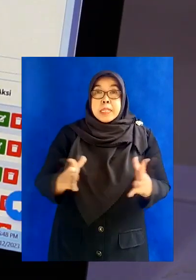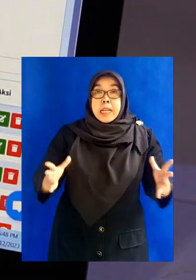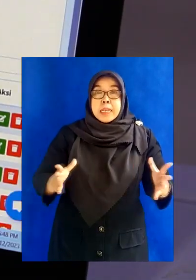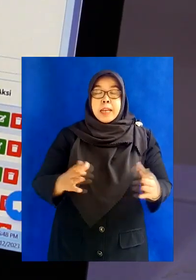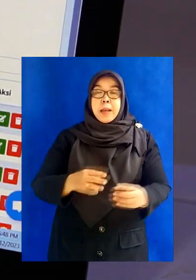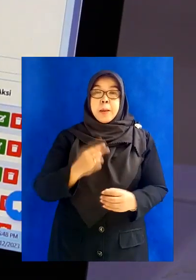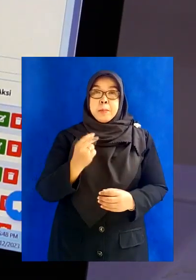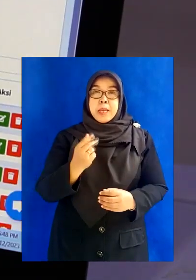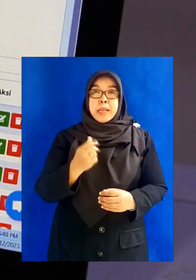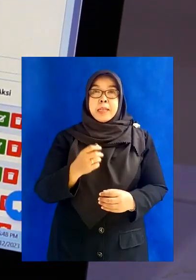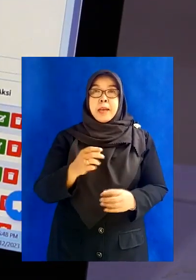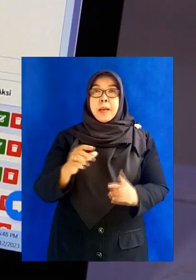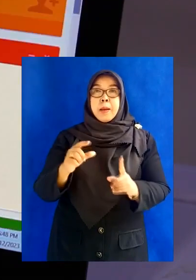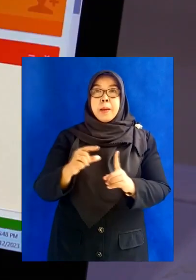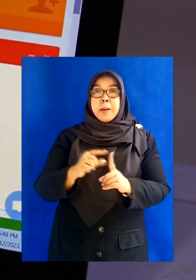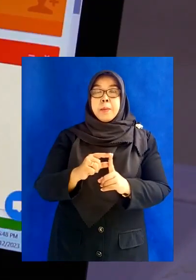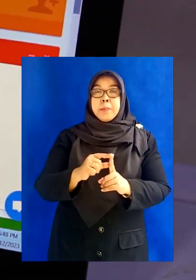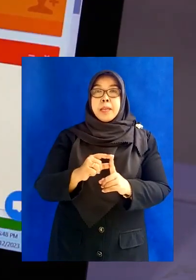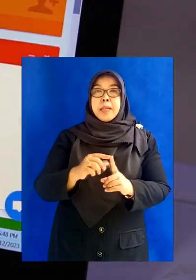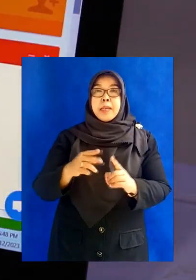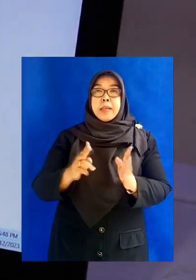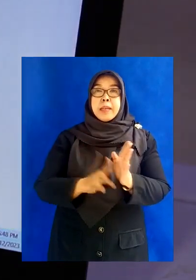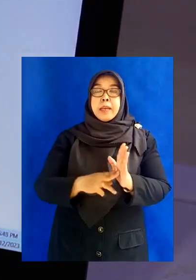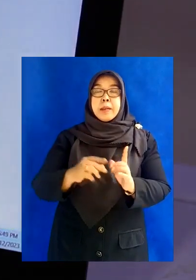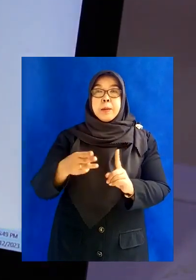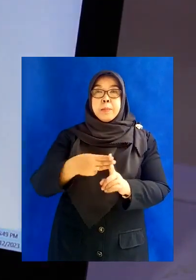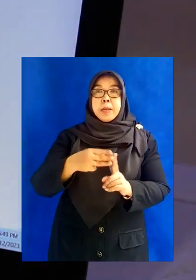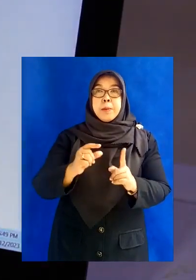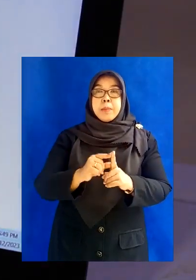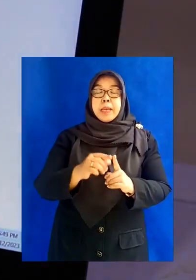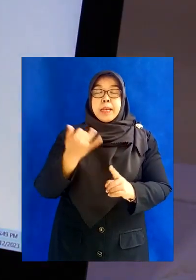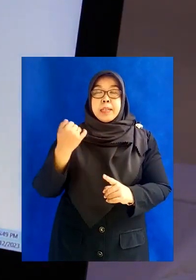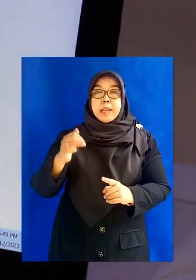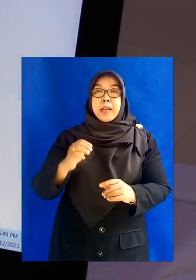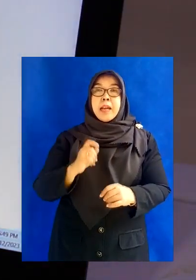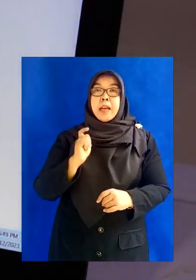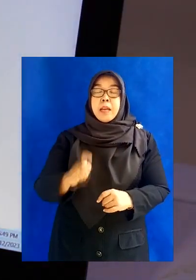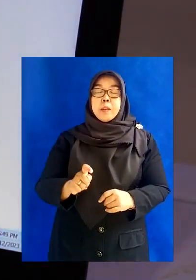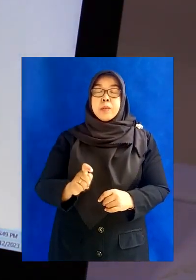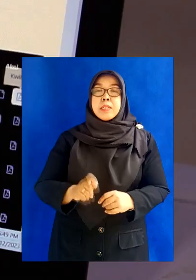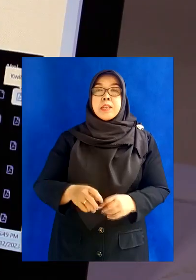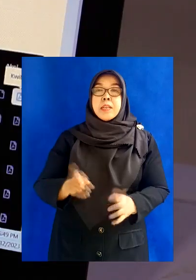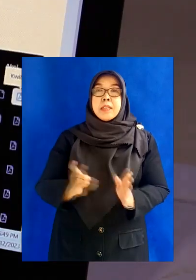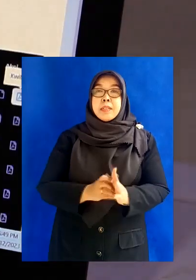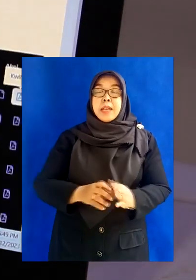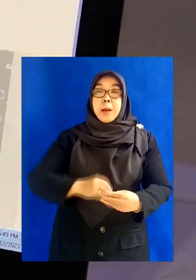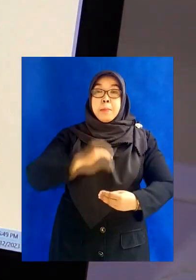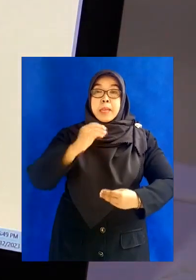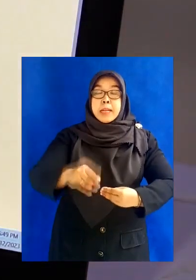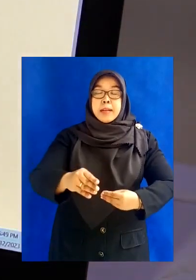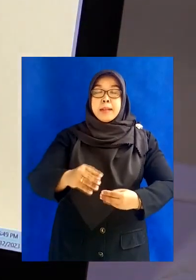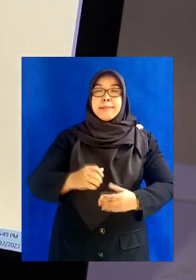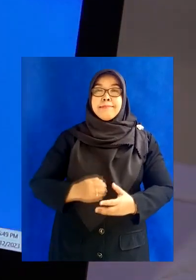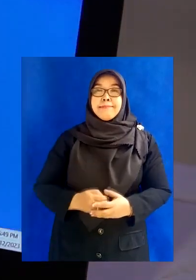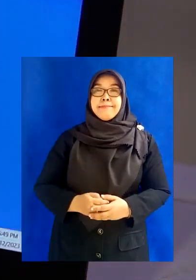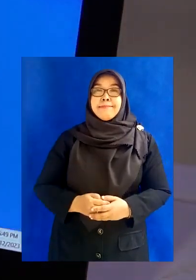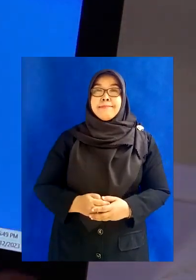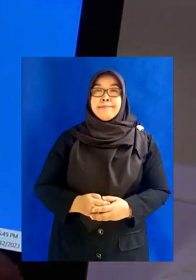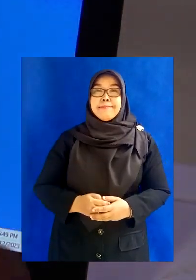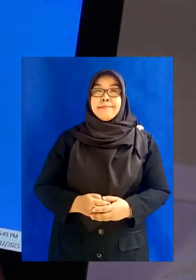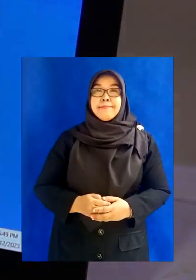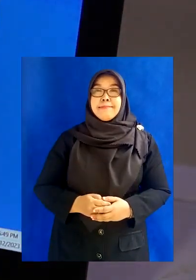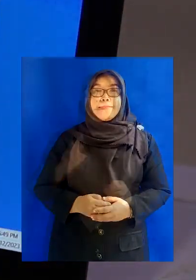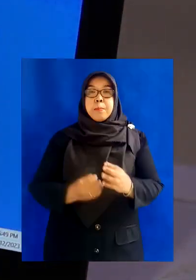Pengguna layanan dapat mengakses informasi ini untuk memonitor besaran biaya PNBP yang harus dibayarkan, serta mengestimasi biaya yang